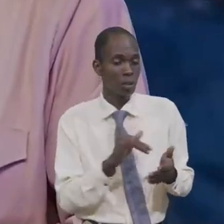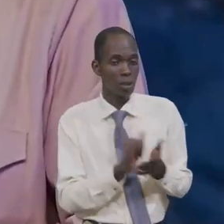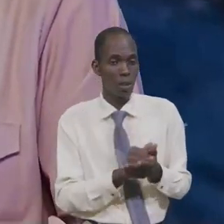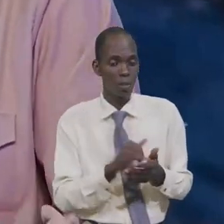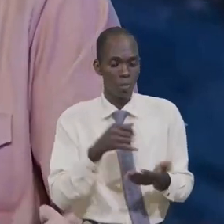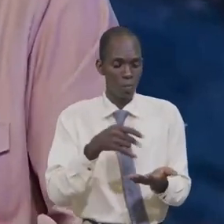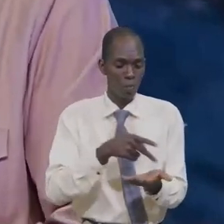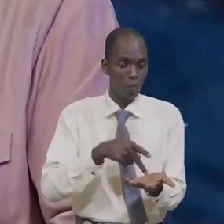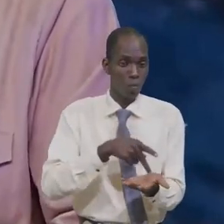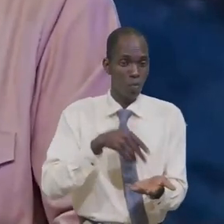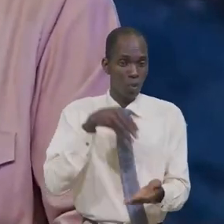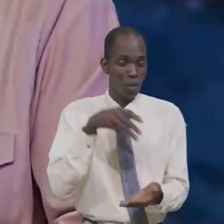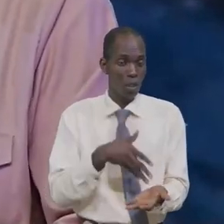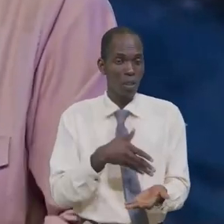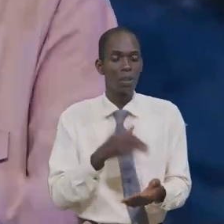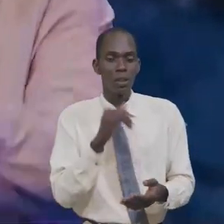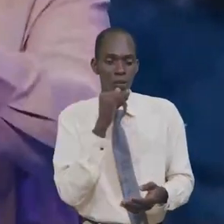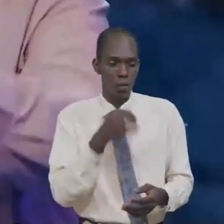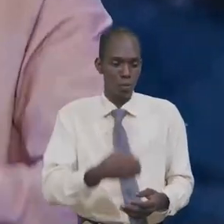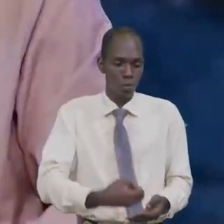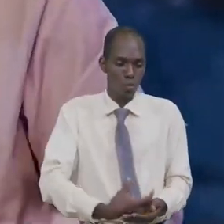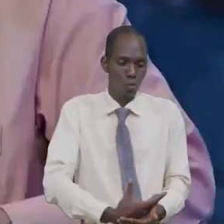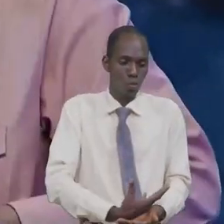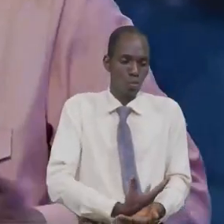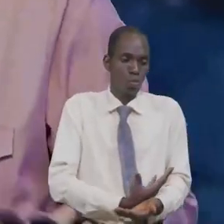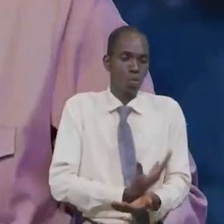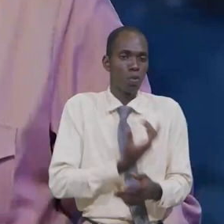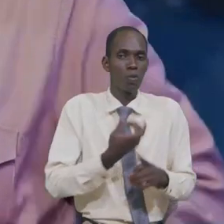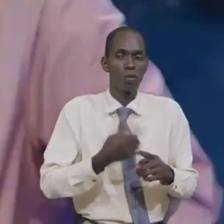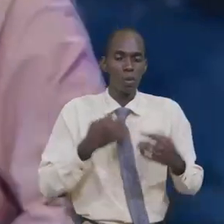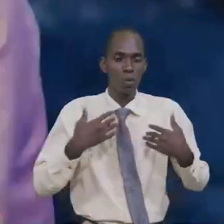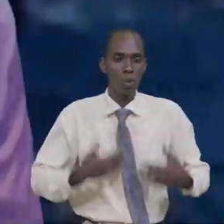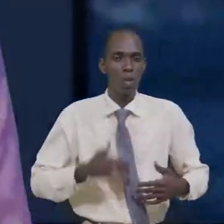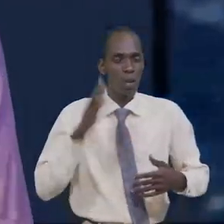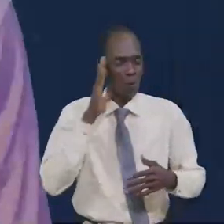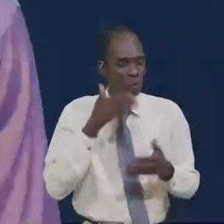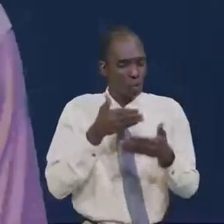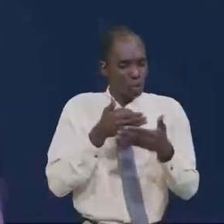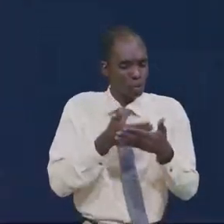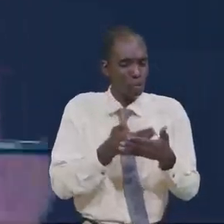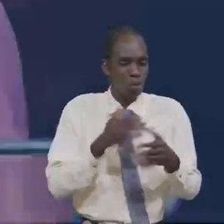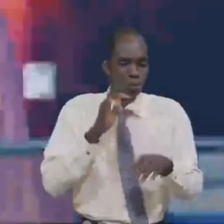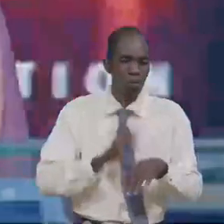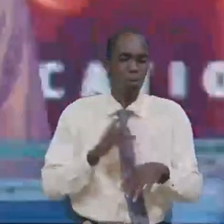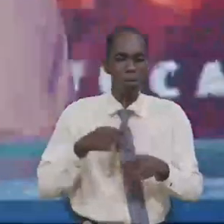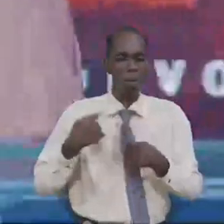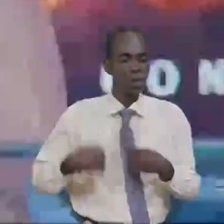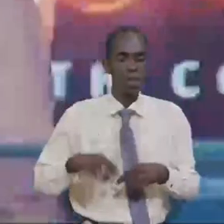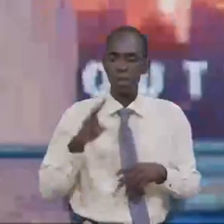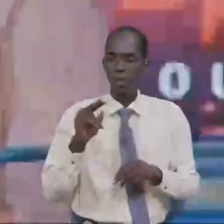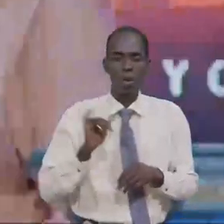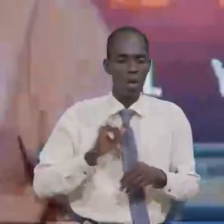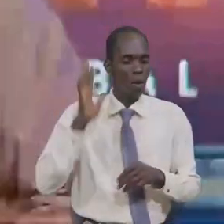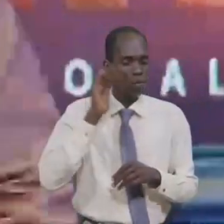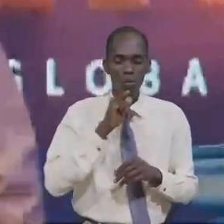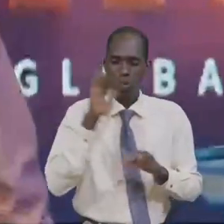monte dans le pied et avant de comprendre ça va atteindre le coeur mais non je pense à ça plus tard je vais